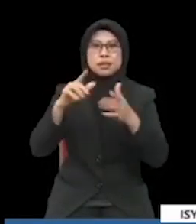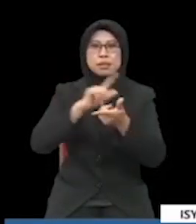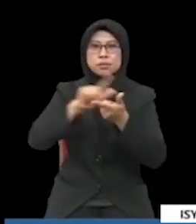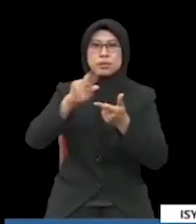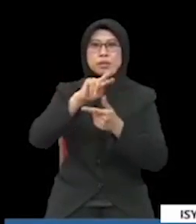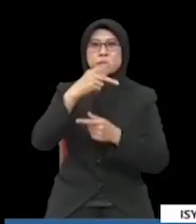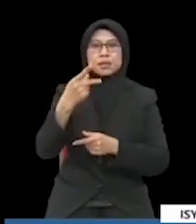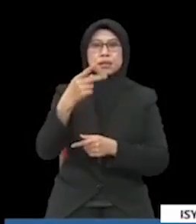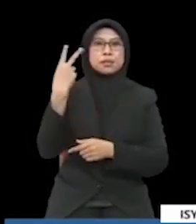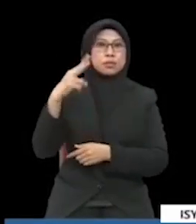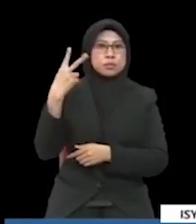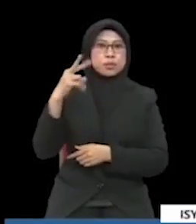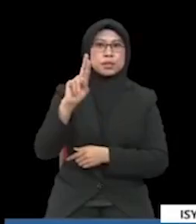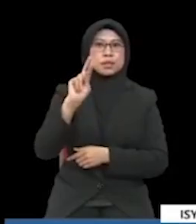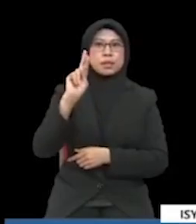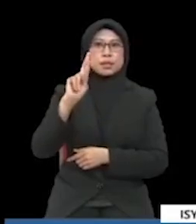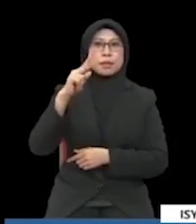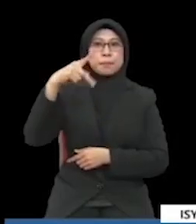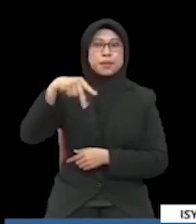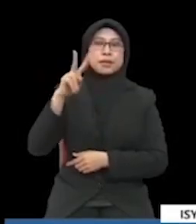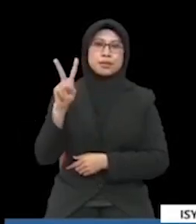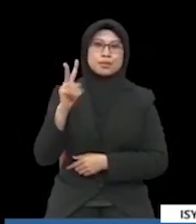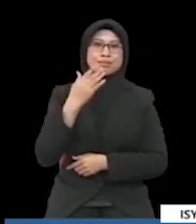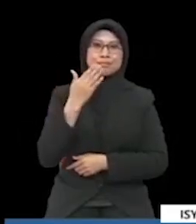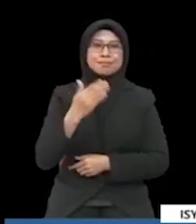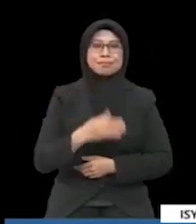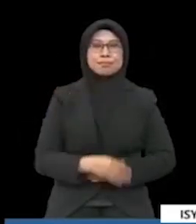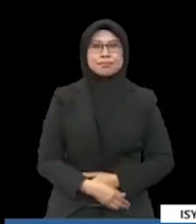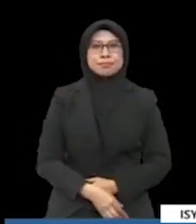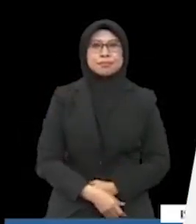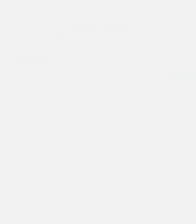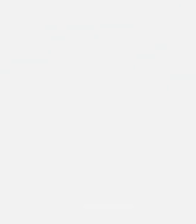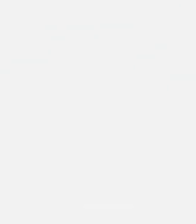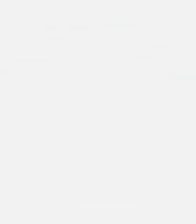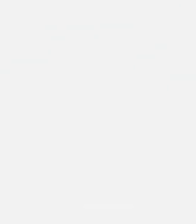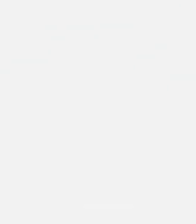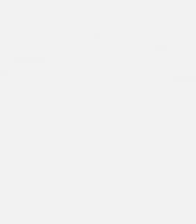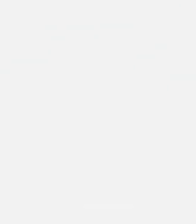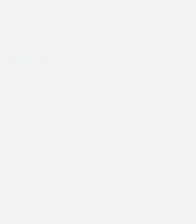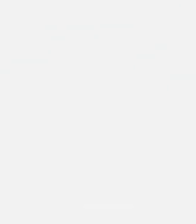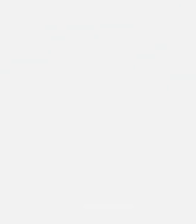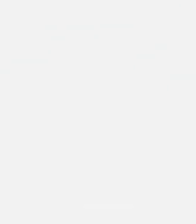tanah air mg-12 Revi kedua Terima kasih Bu